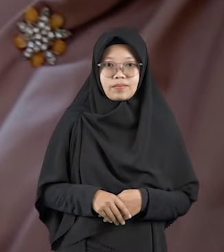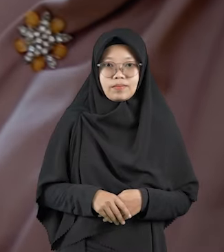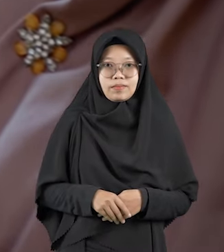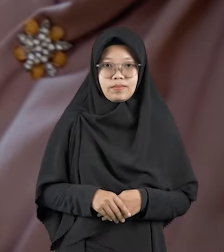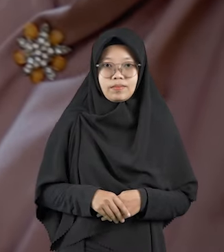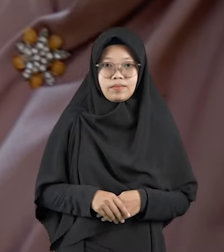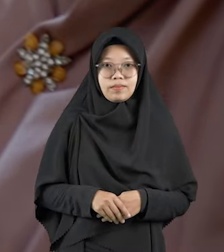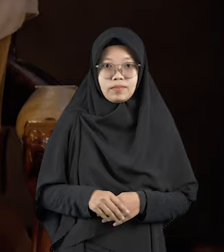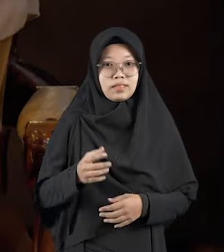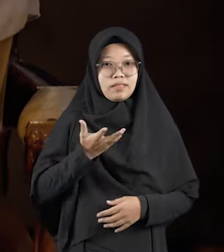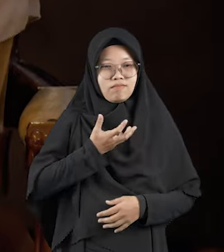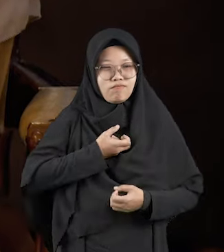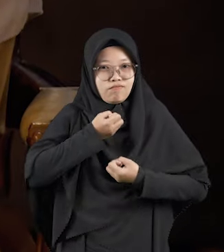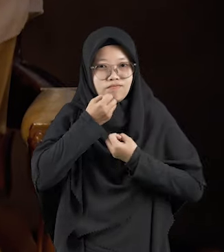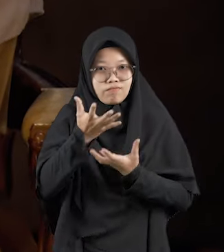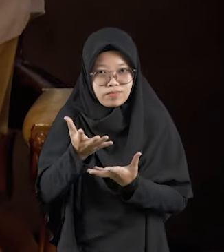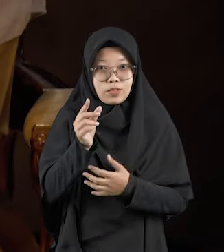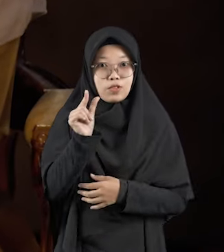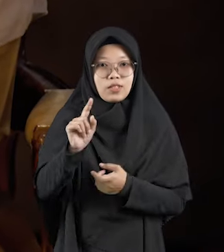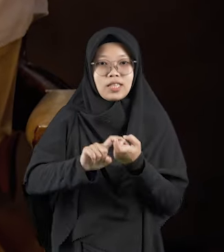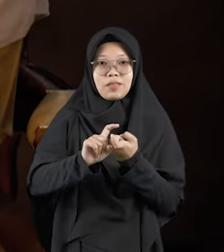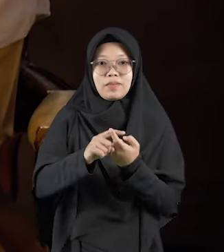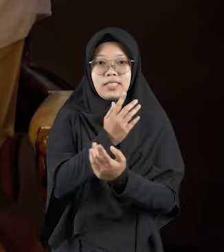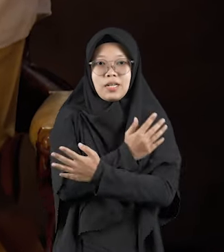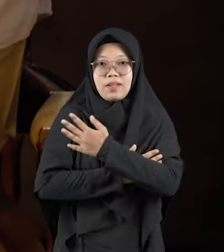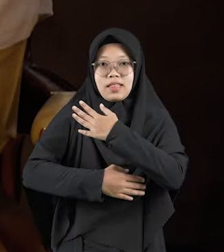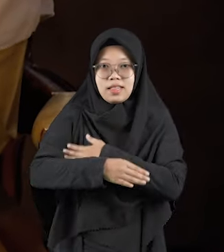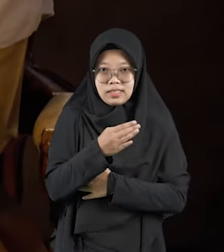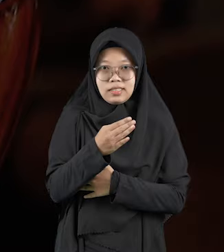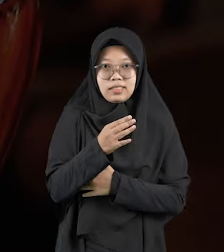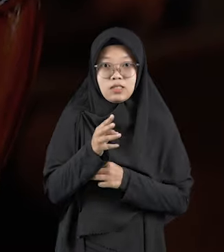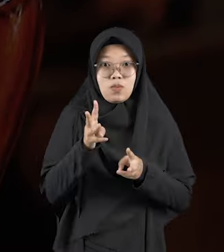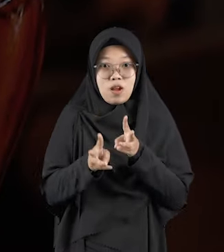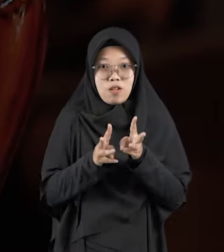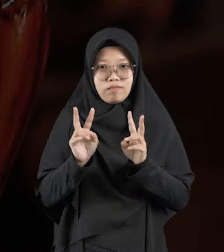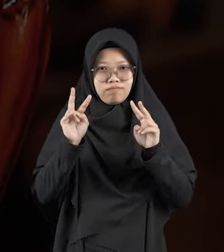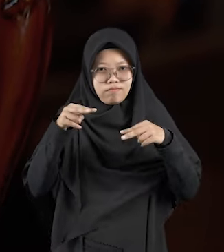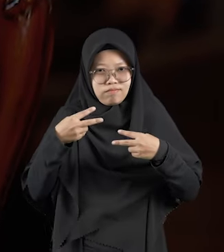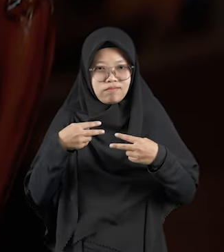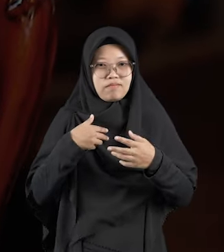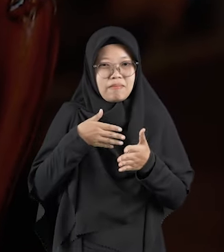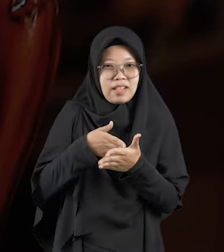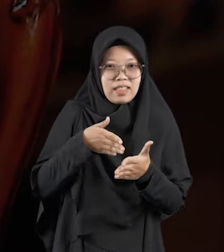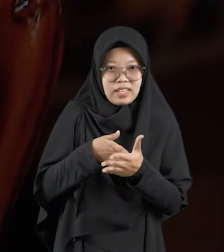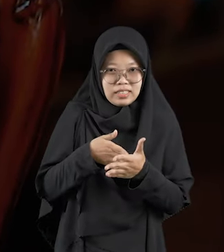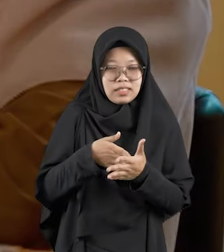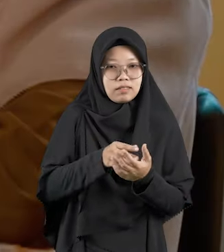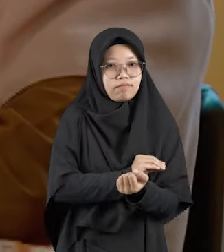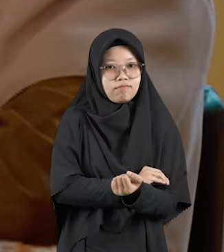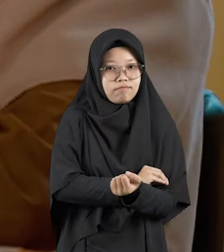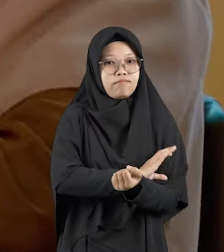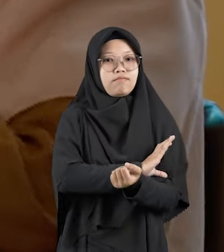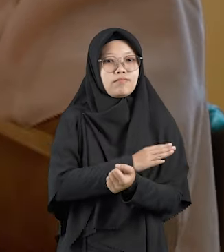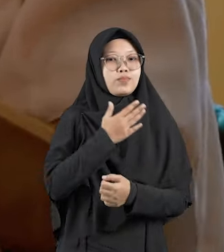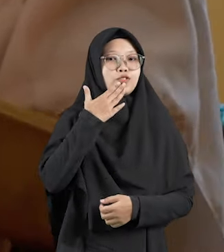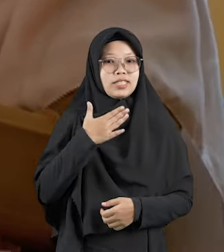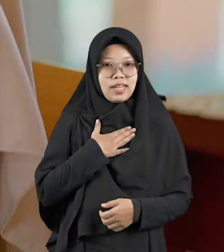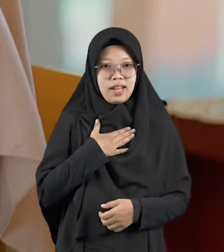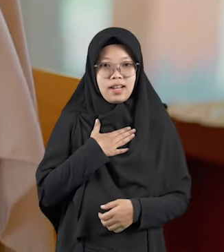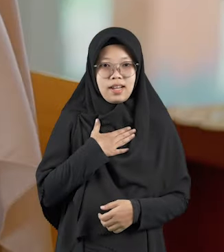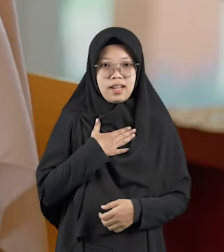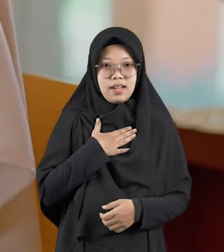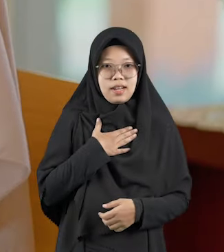untuk teman-teman disabilitas, saya ingin menyampaikan bahwa walaupun dalam kondisi yang keterbatasan, kita memiliki potensi